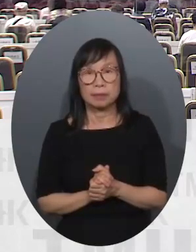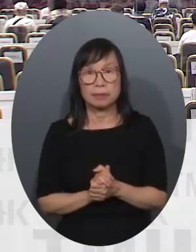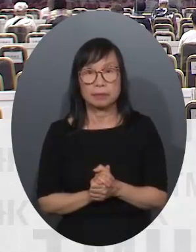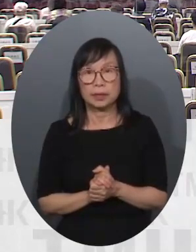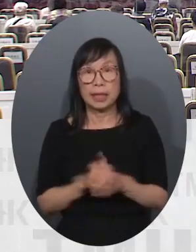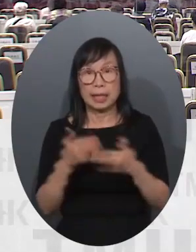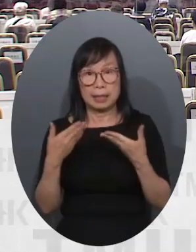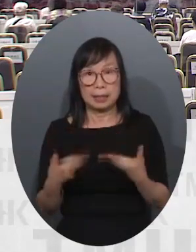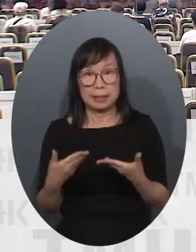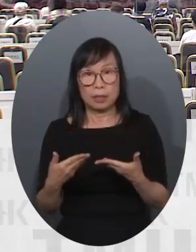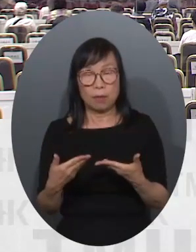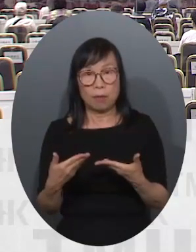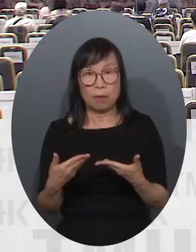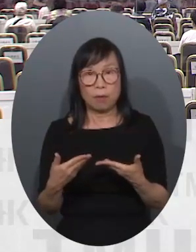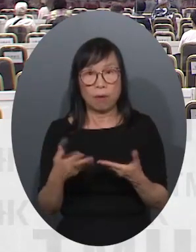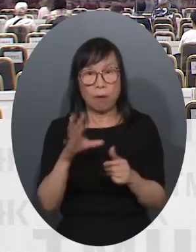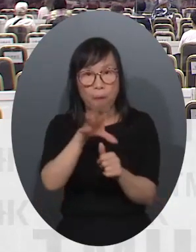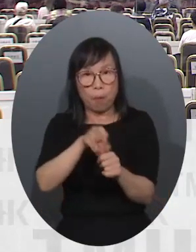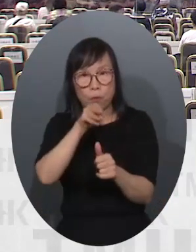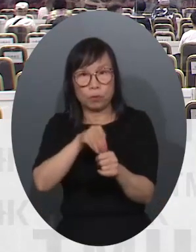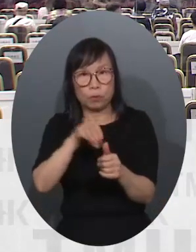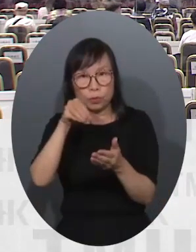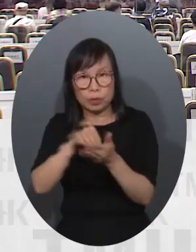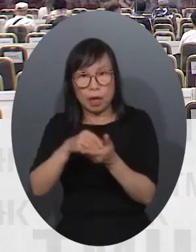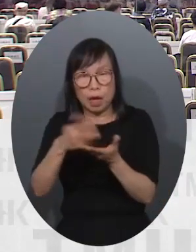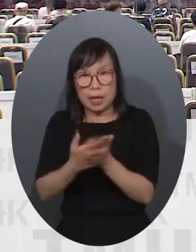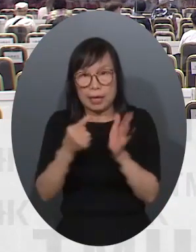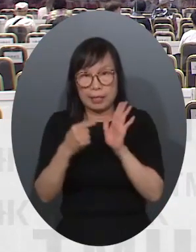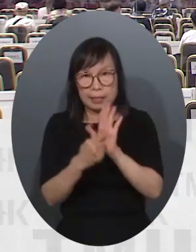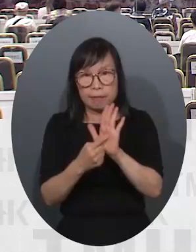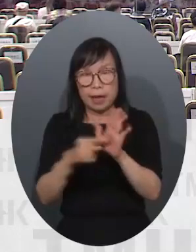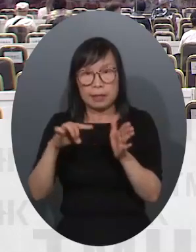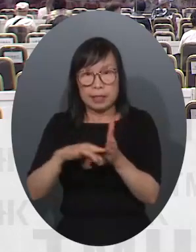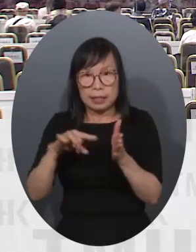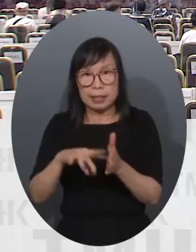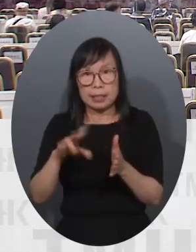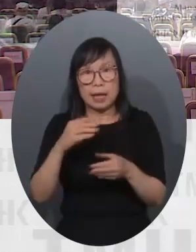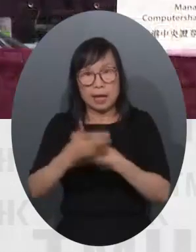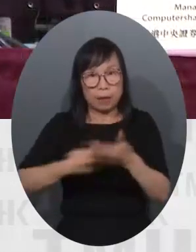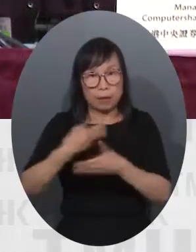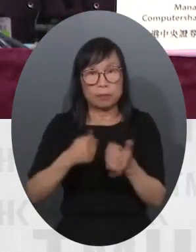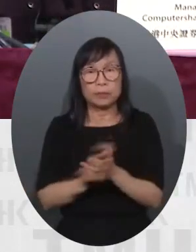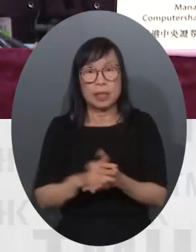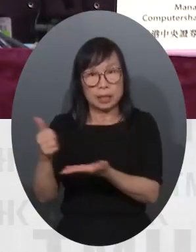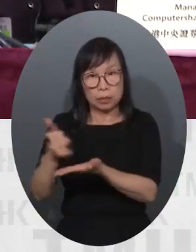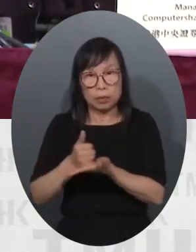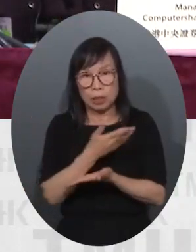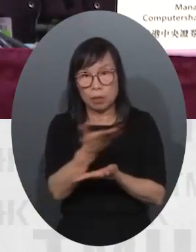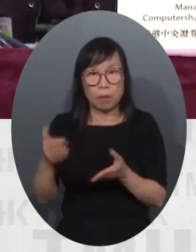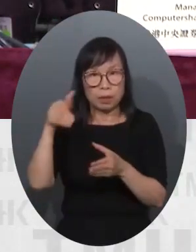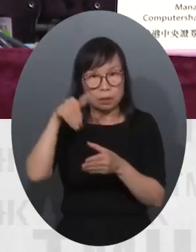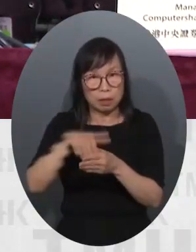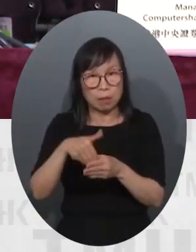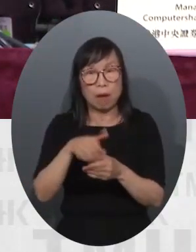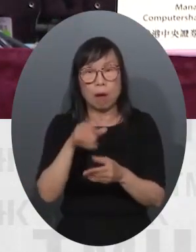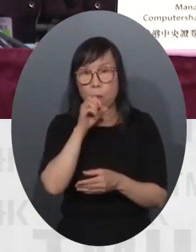我們現在用一個模擬決議案來示範電子投票的運作。在邀請各位投票時，我